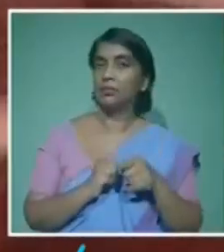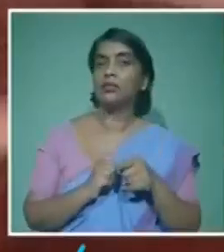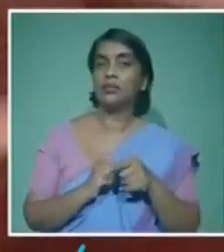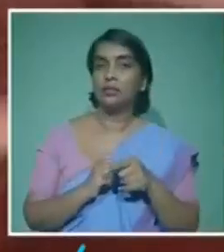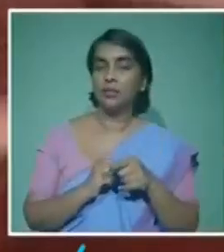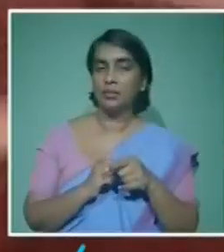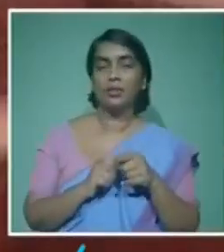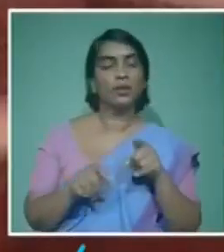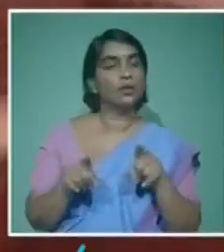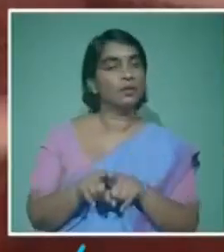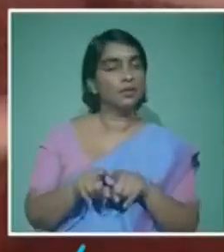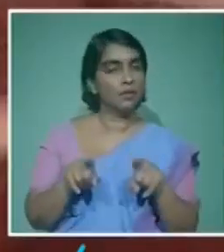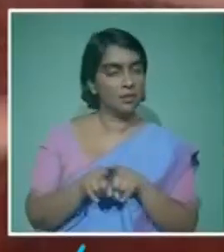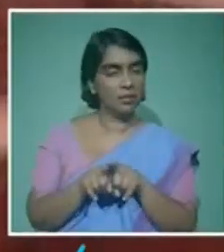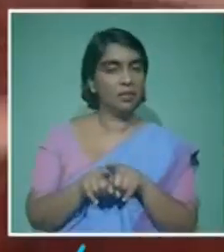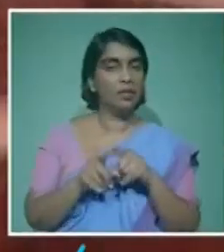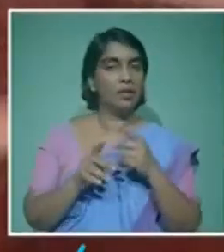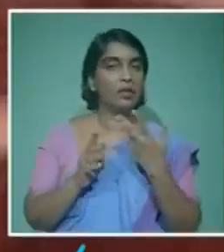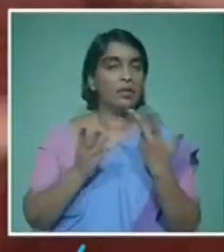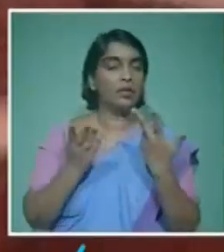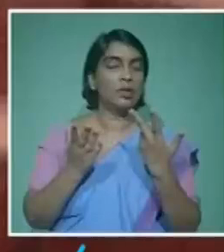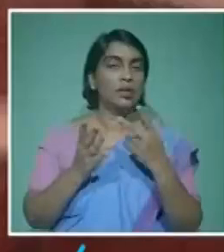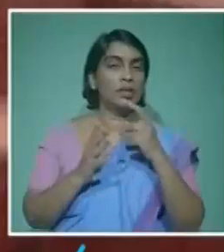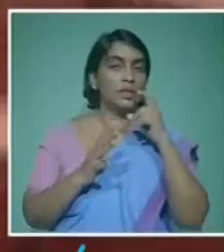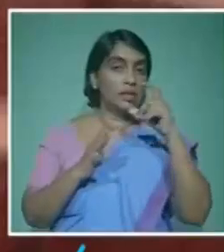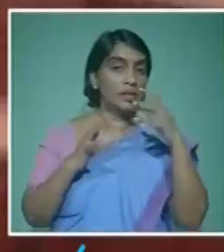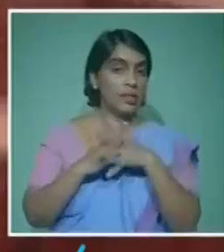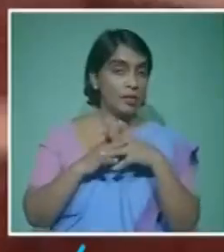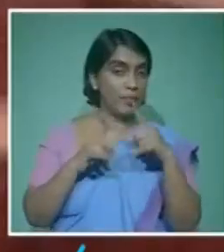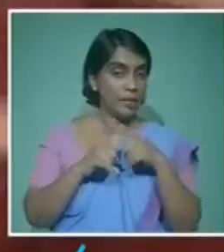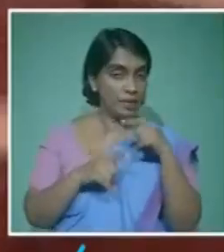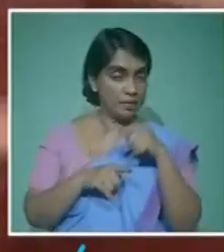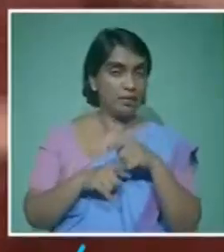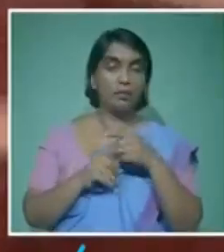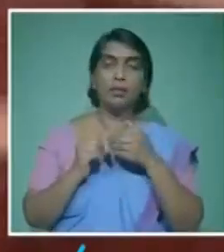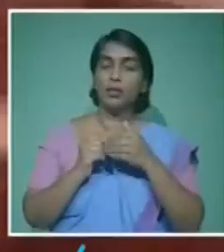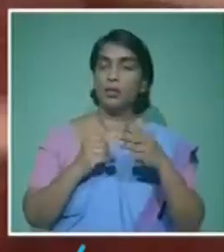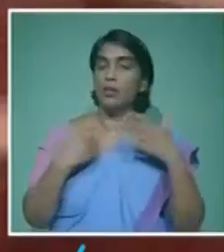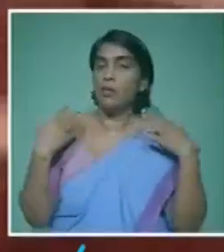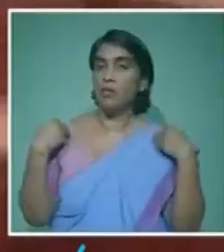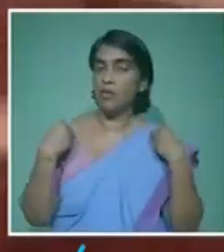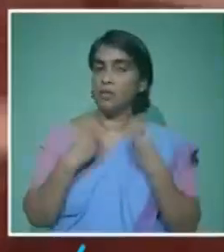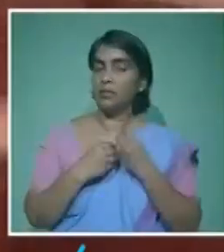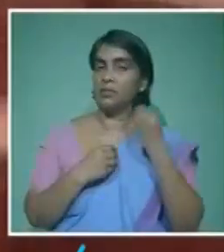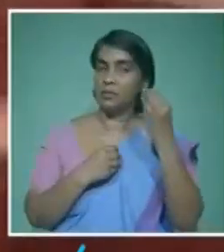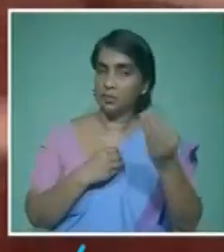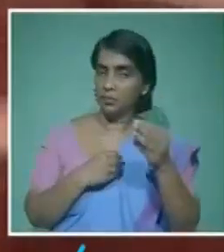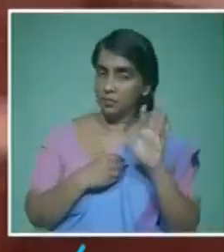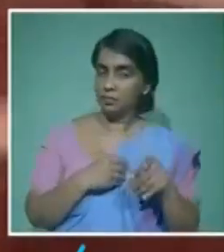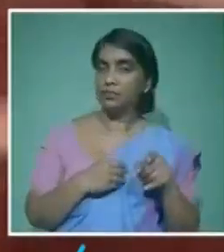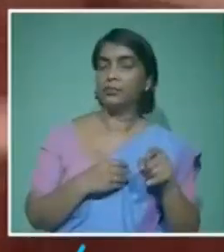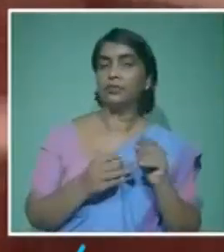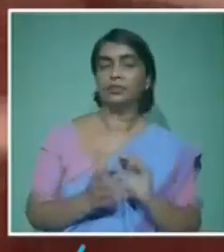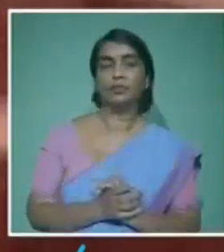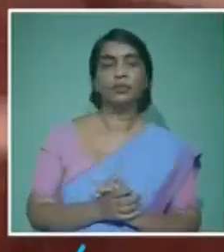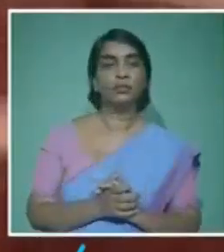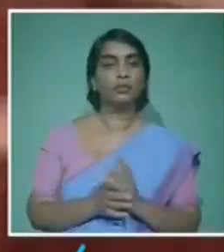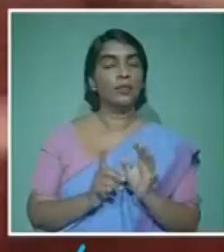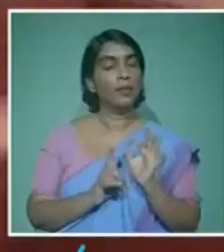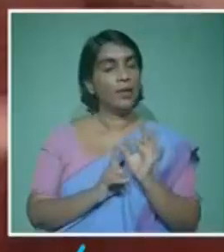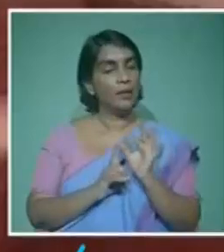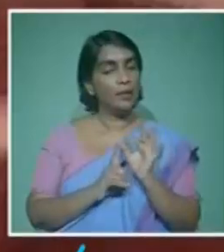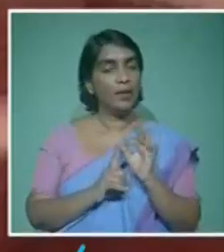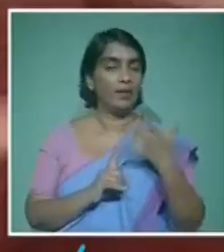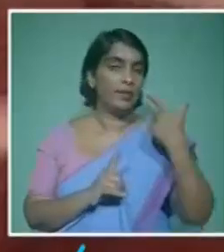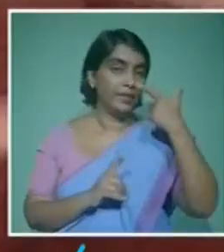கூட்டுறவு சங்கங்களின் எரிபொருள் நிரப்பு நிலையங்கள் மற்றும் தனியார் துறை எரிபொருள் நிரப்பு நிலையங்கள்